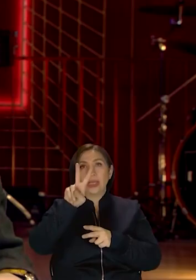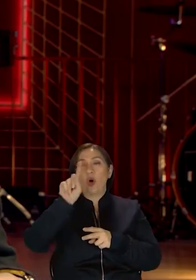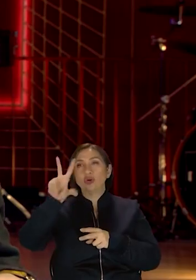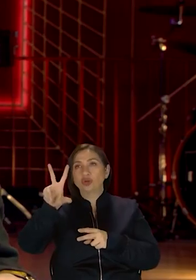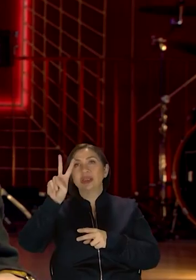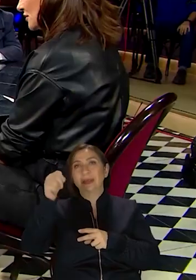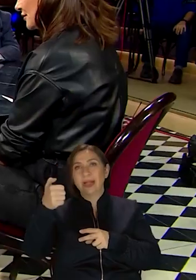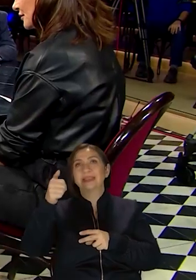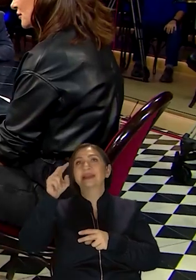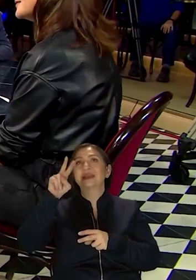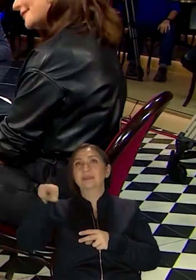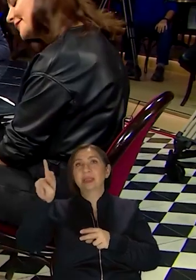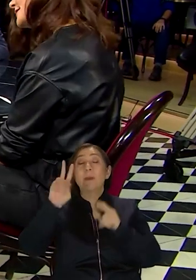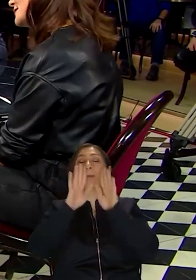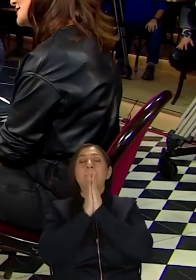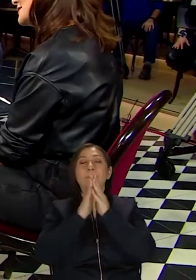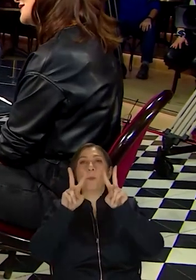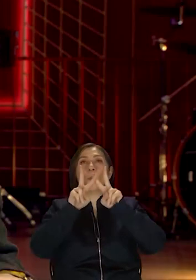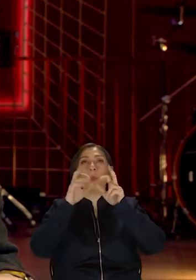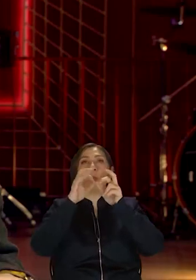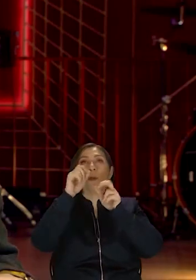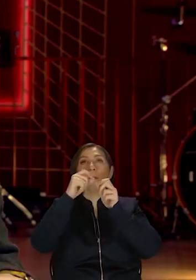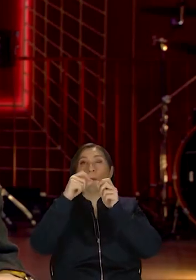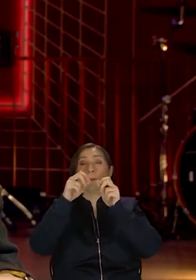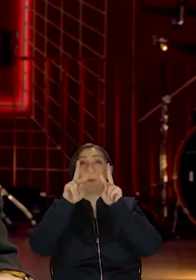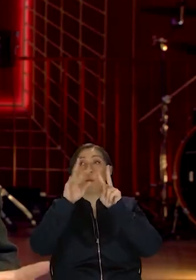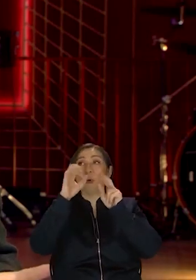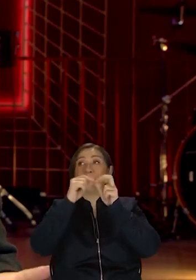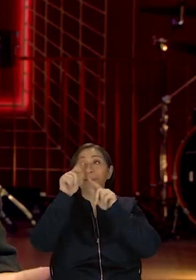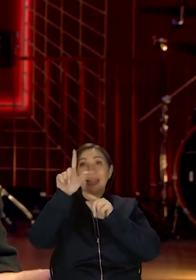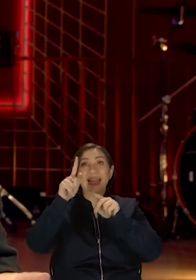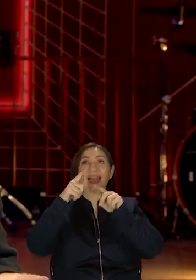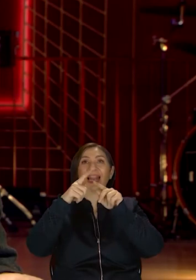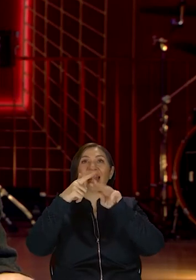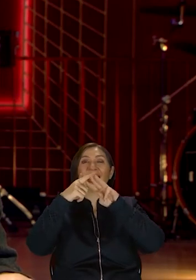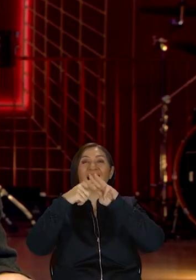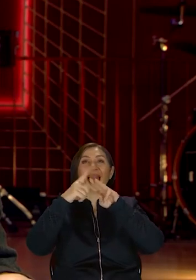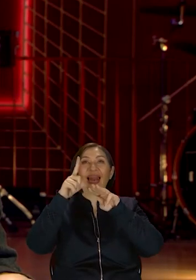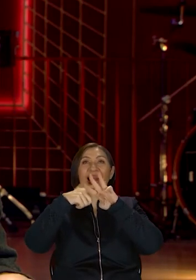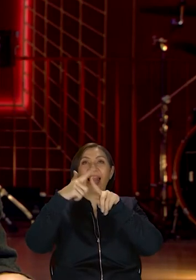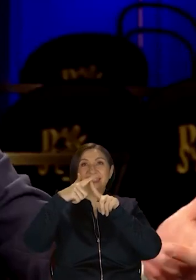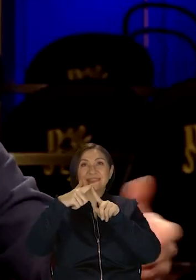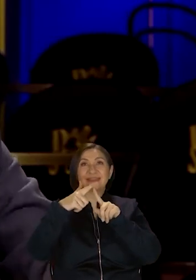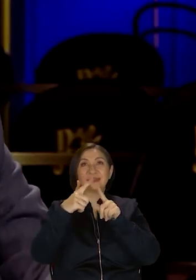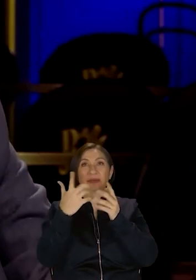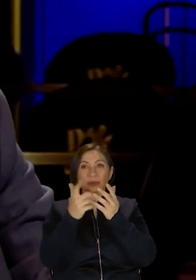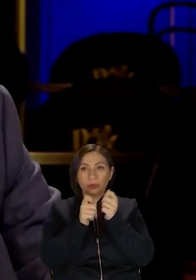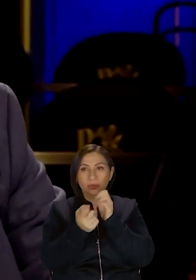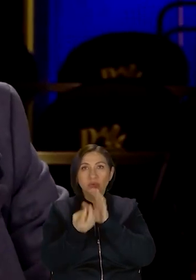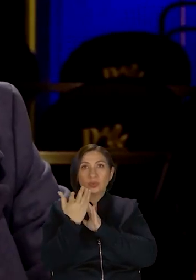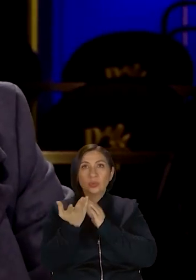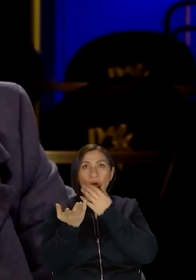27. Mobilet. Mobilet özür dilerim. Evet. Özür dilerim. Estağfurullah. Bu arada hashtag mobilet yazınca Didem mobilet çıkıyor. Onu nasıl yapacağız